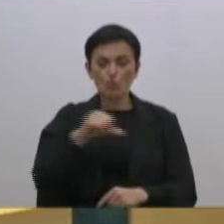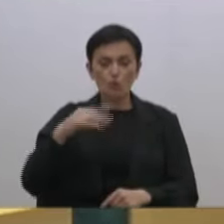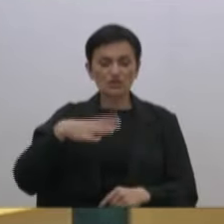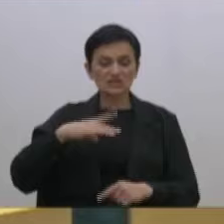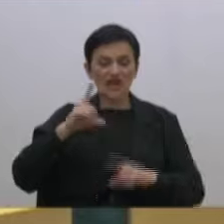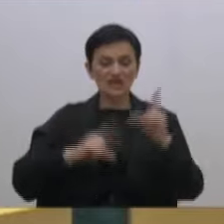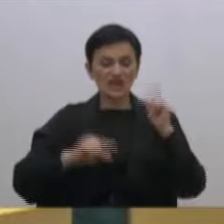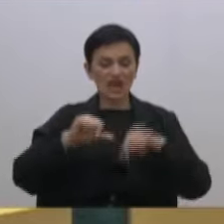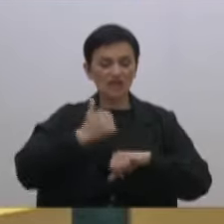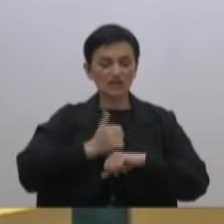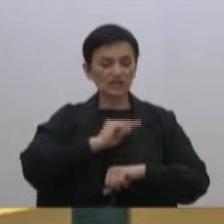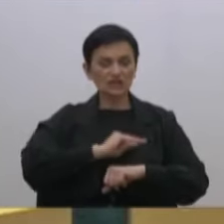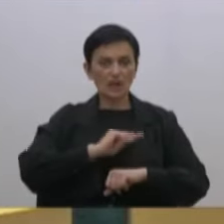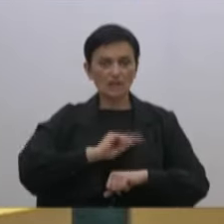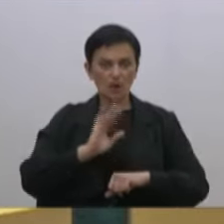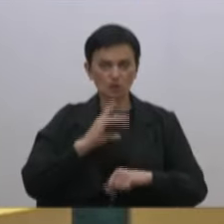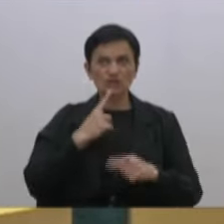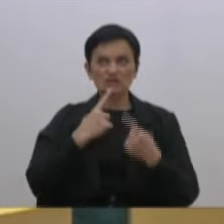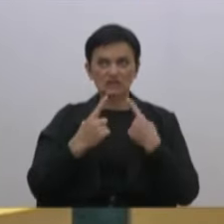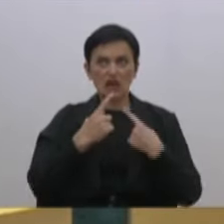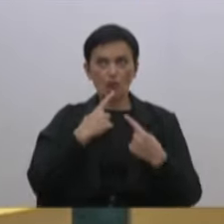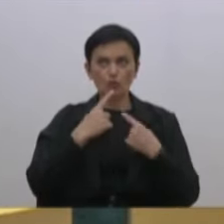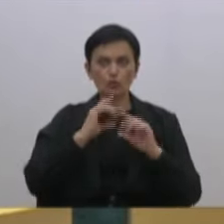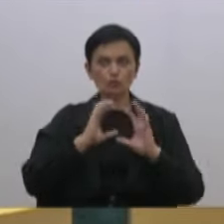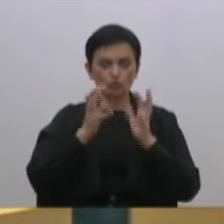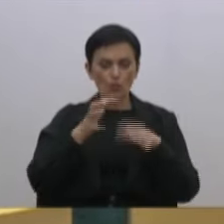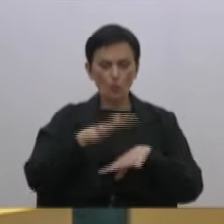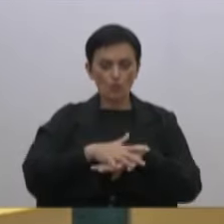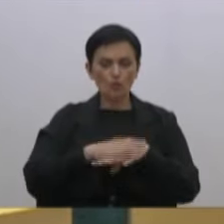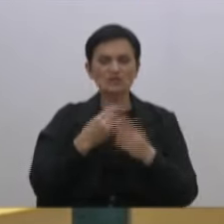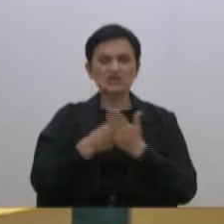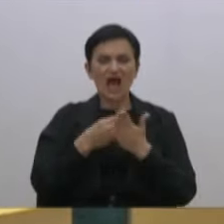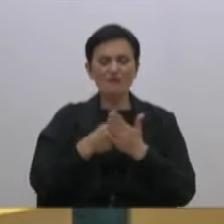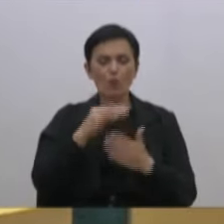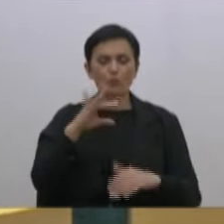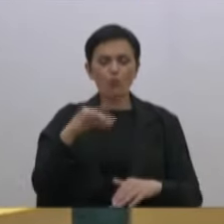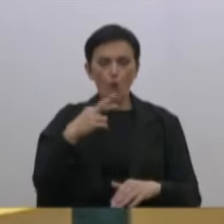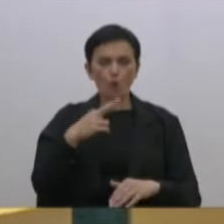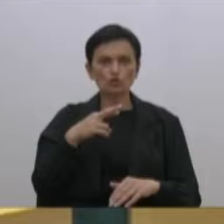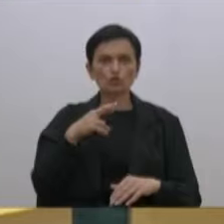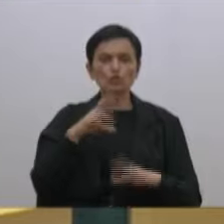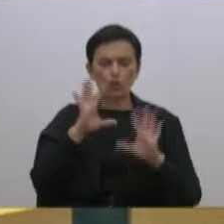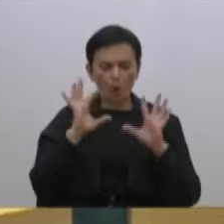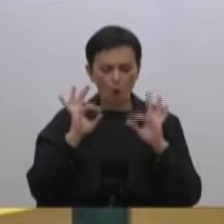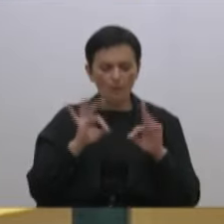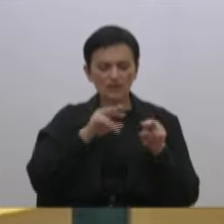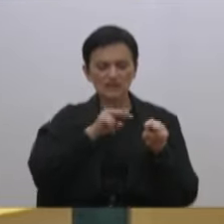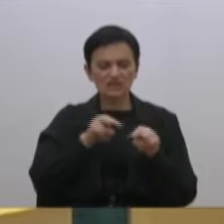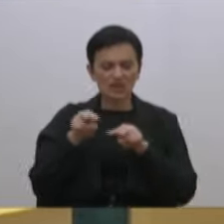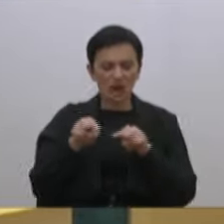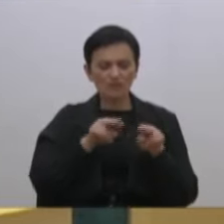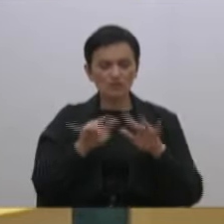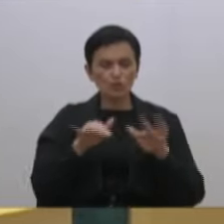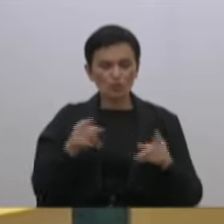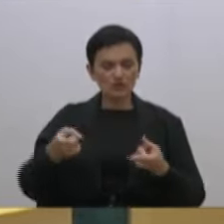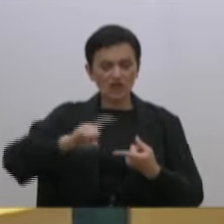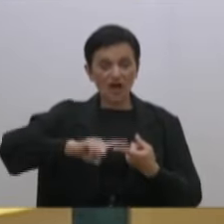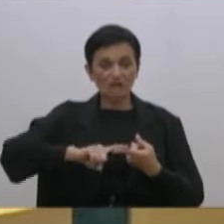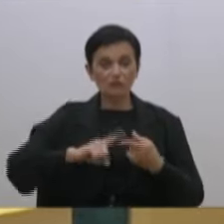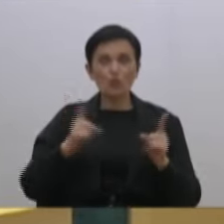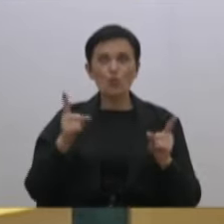სტატისტიკის დეპარტამენტი, არამედ რომელზეც საუბრობს მსოფლიო ბანკის სავალუტო ფონდი და ყველა ობიექტური დამკვირვებელი ამ პროცესებთან დაკავშირებით და